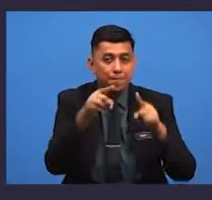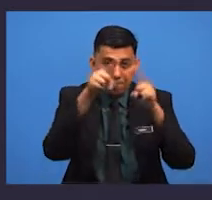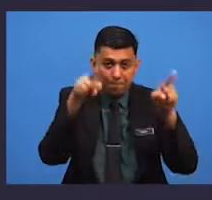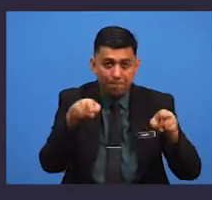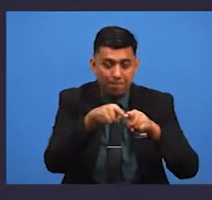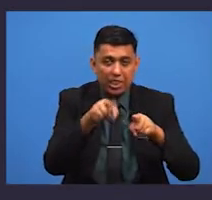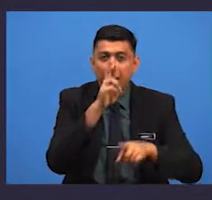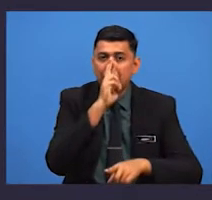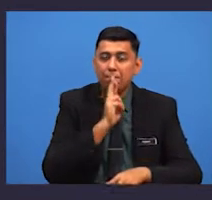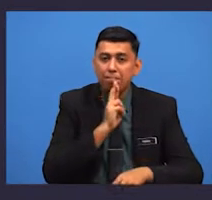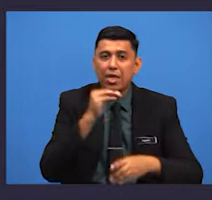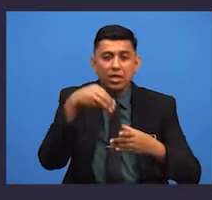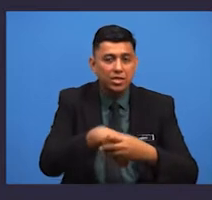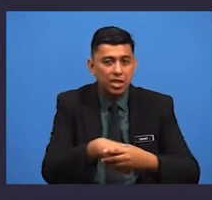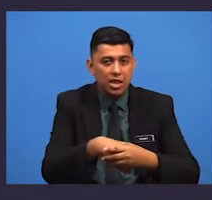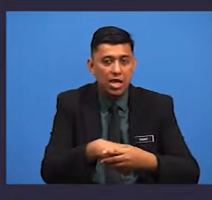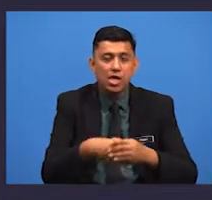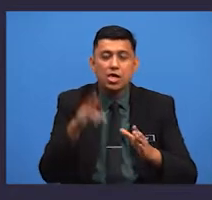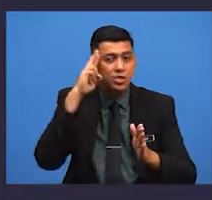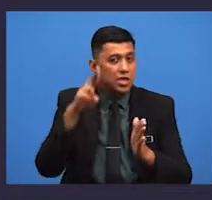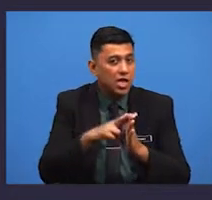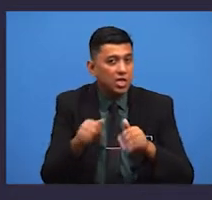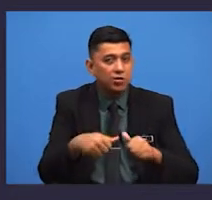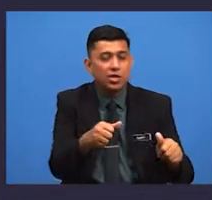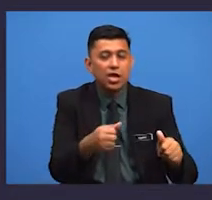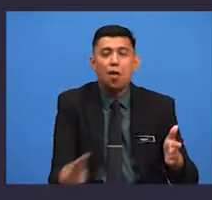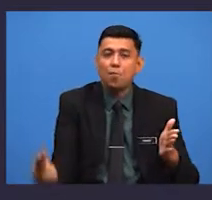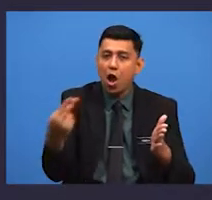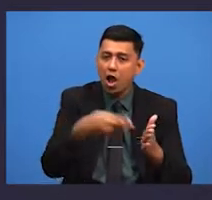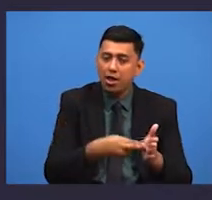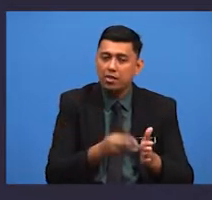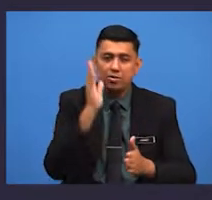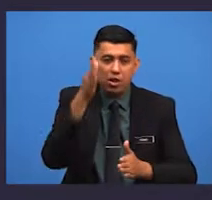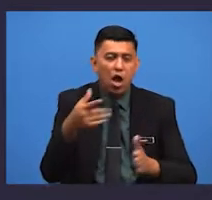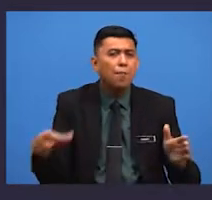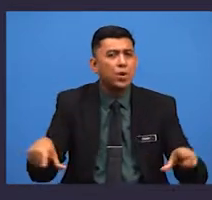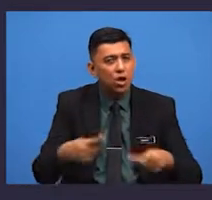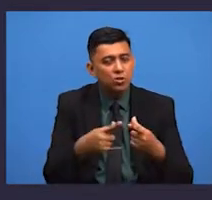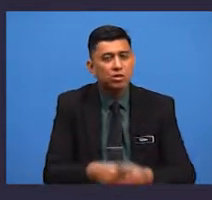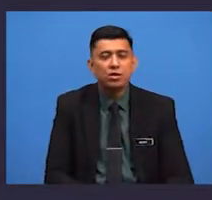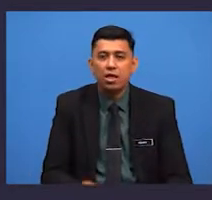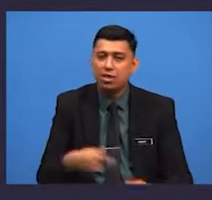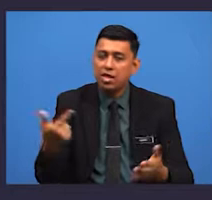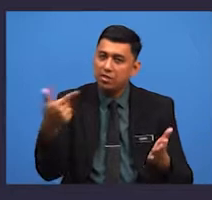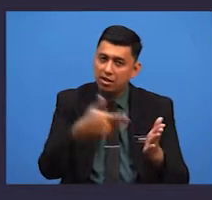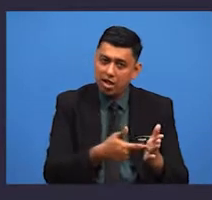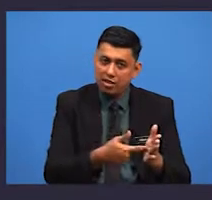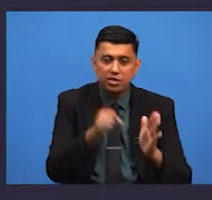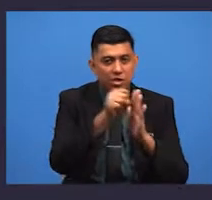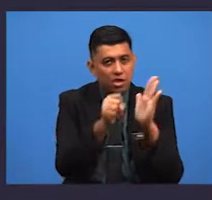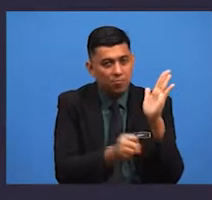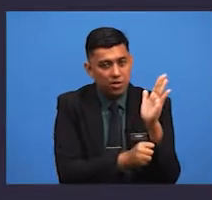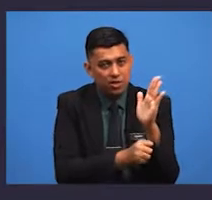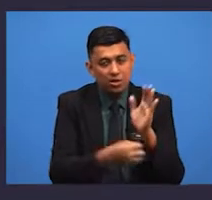bahagian petak garisan merah dalam carta alir. Pengulangan akan berlaku